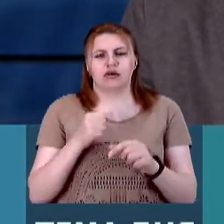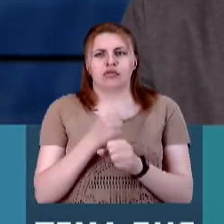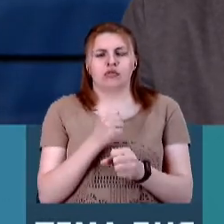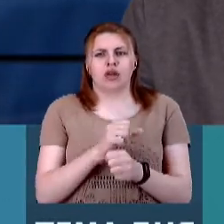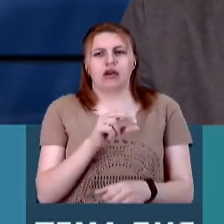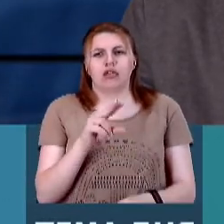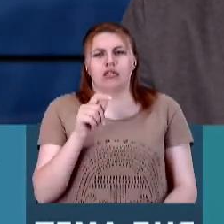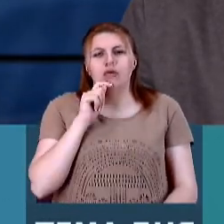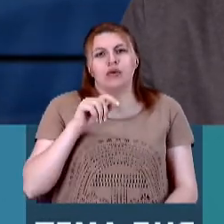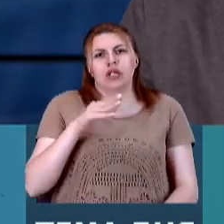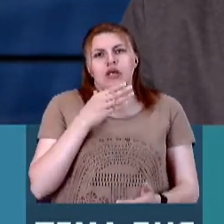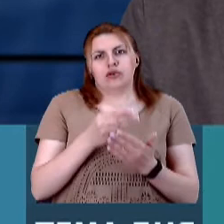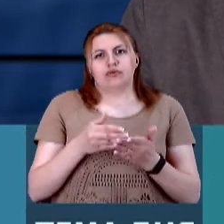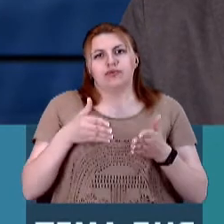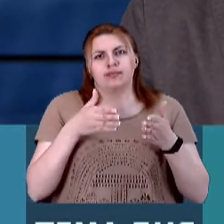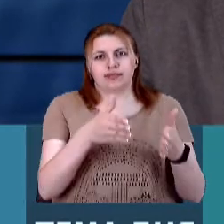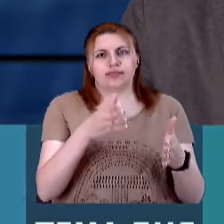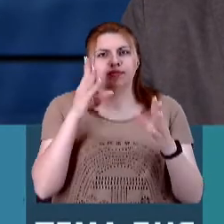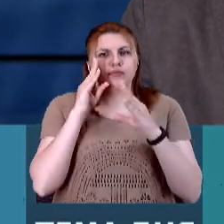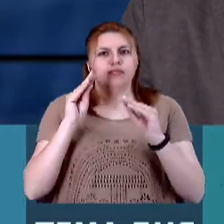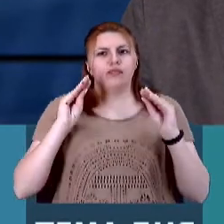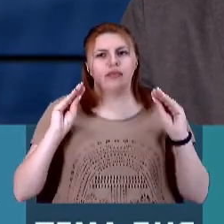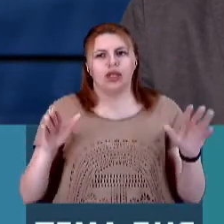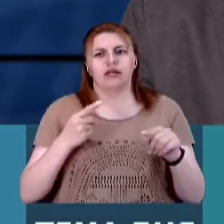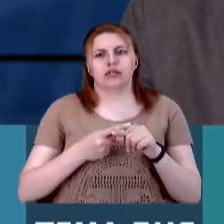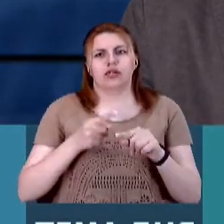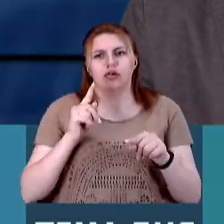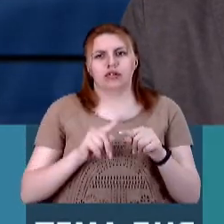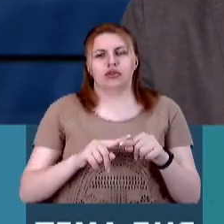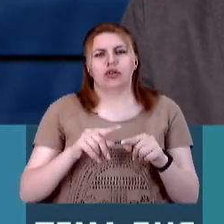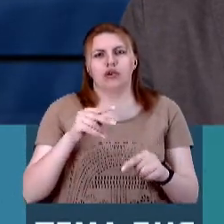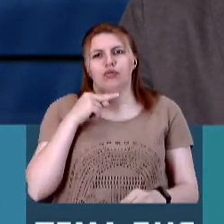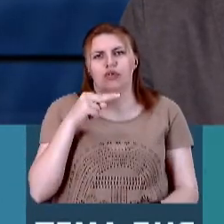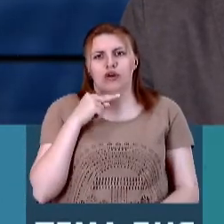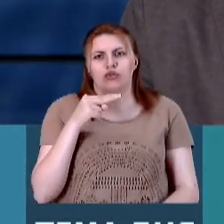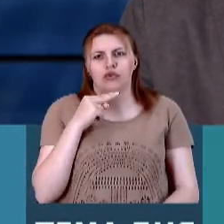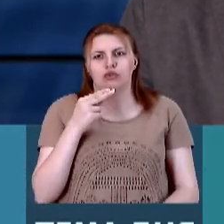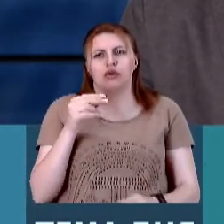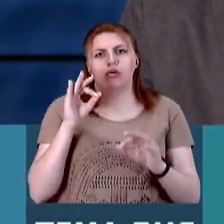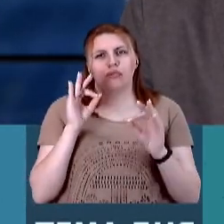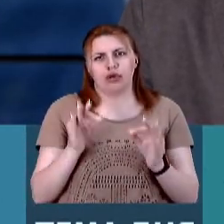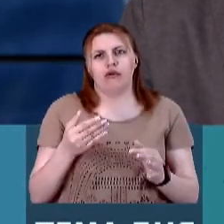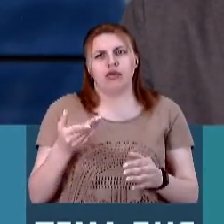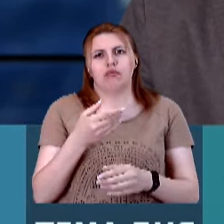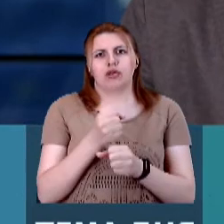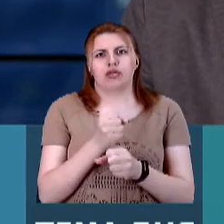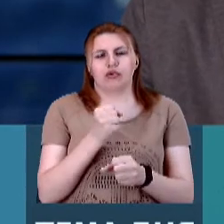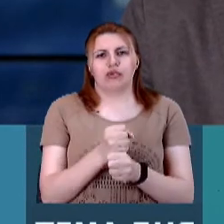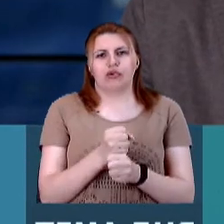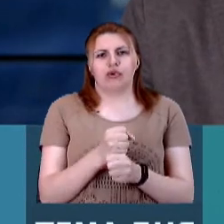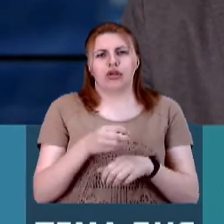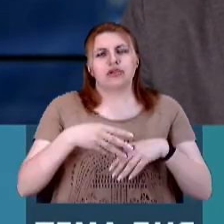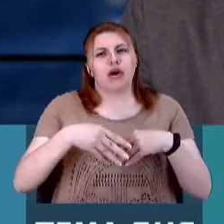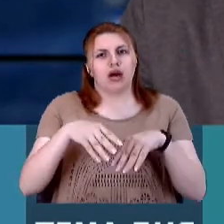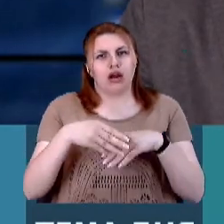йде своїм шляхом і не звертає на це увагу. І правильно ми робимо. Одночасно з парадом